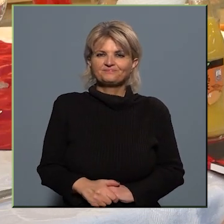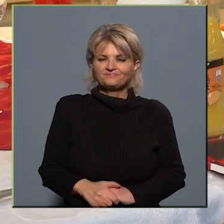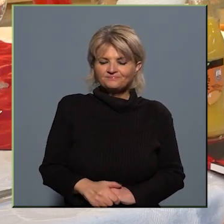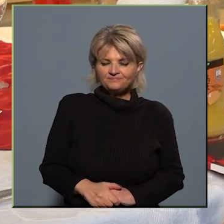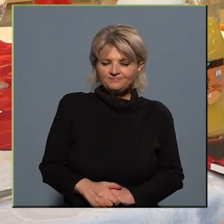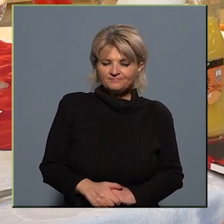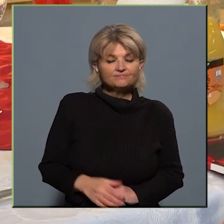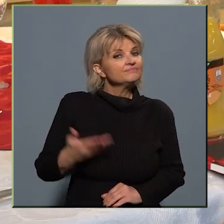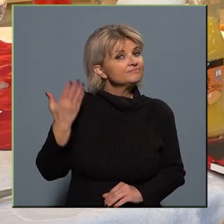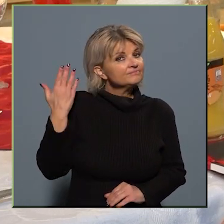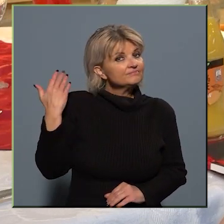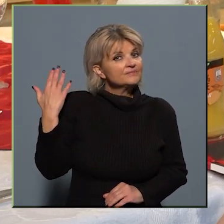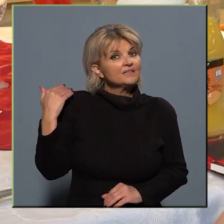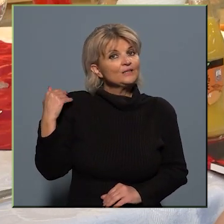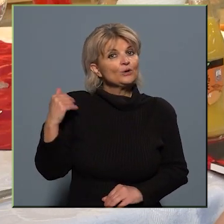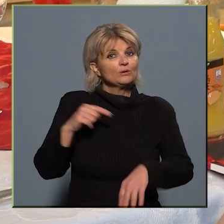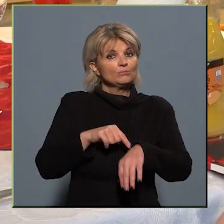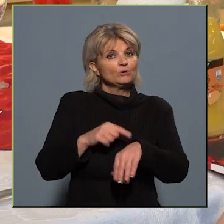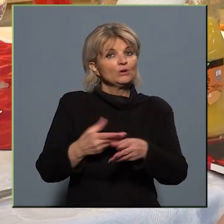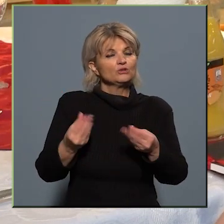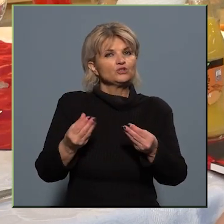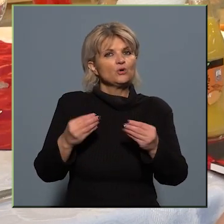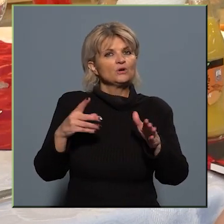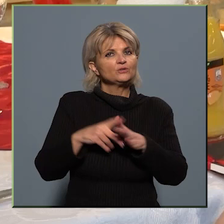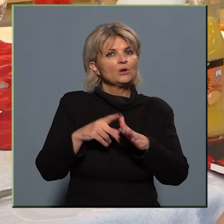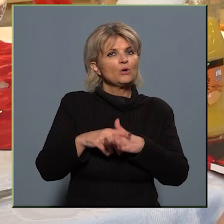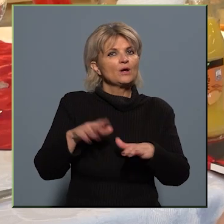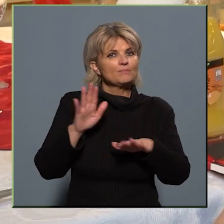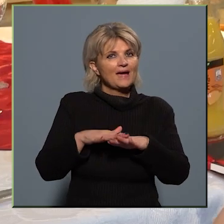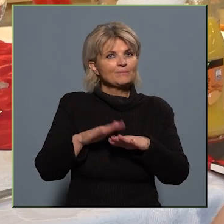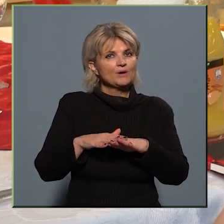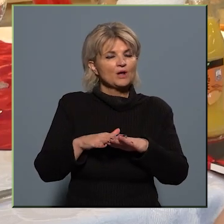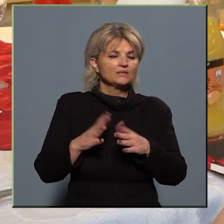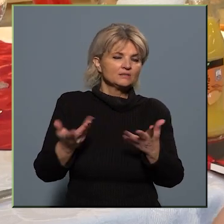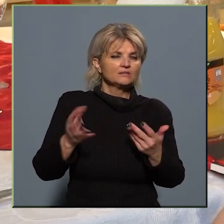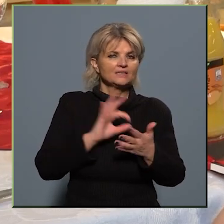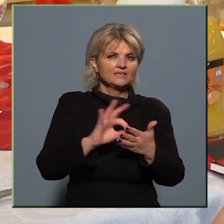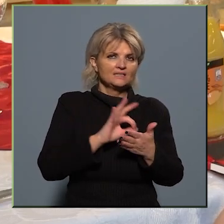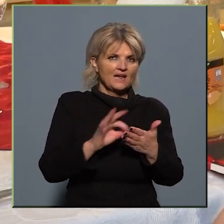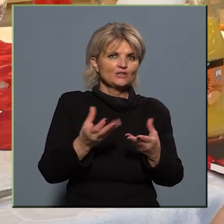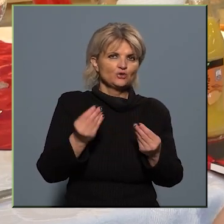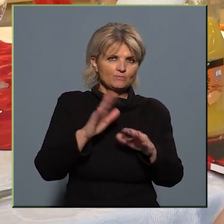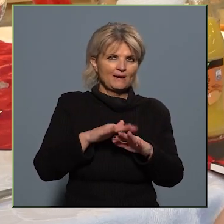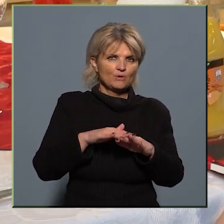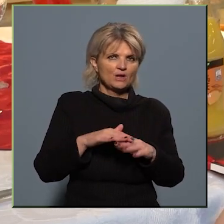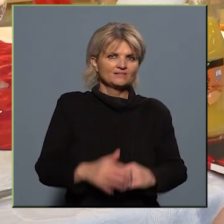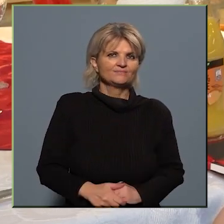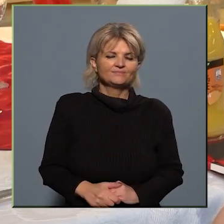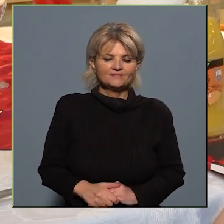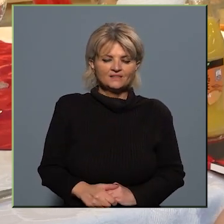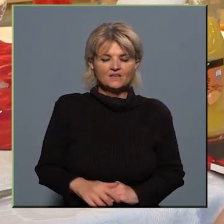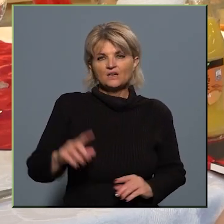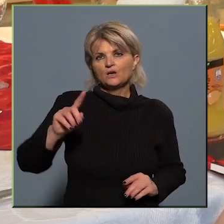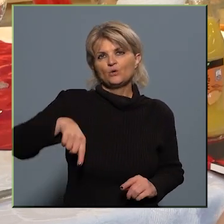és abból az időből sok minden megmaradt. Már írásból sok minden megmaradt. amit